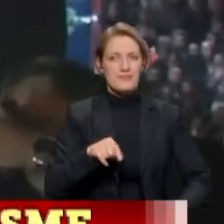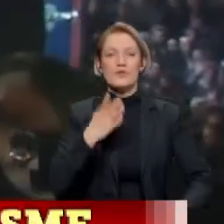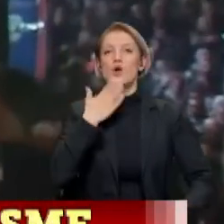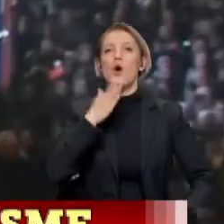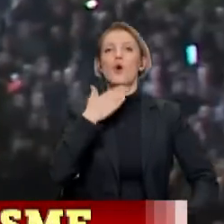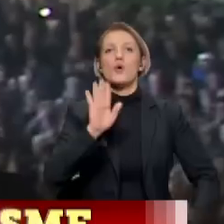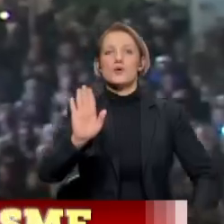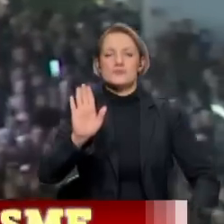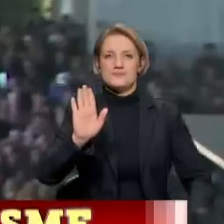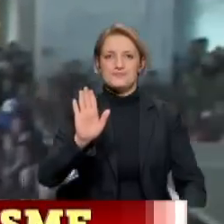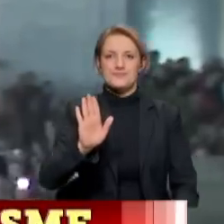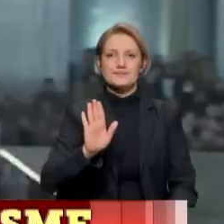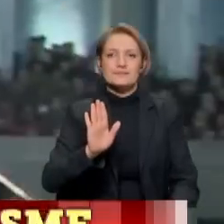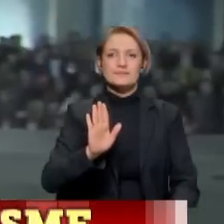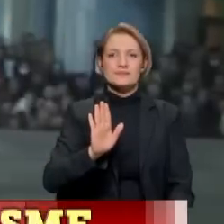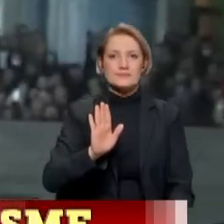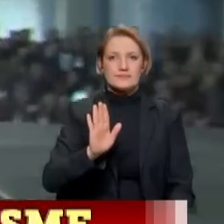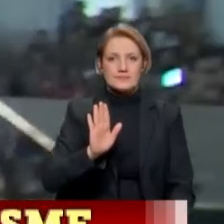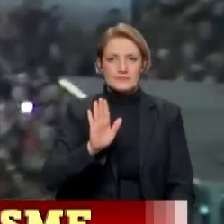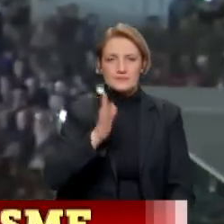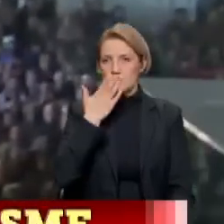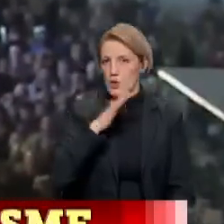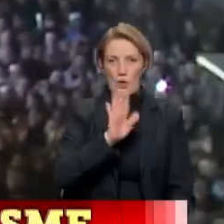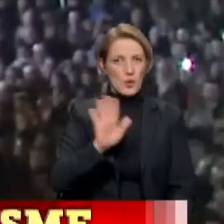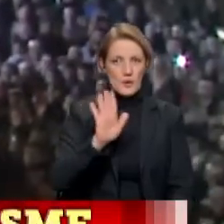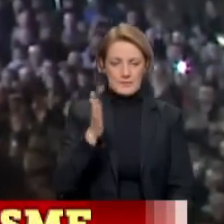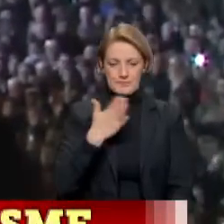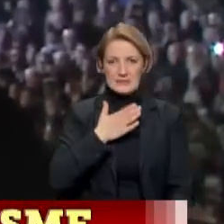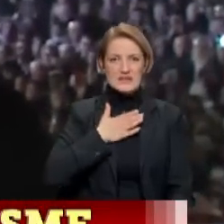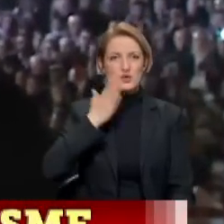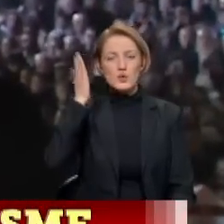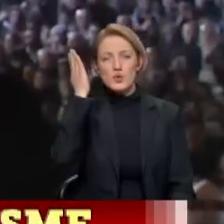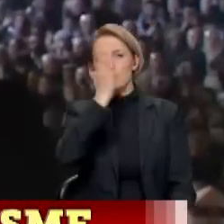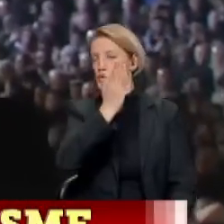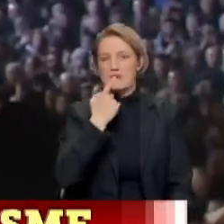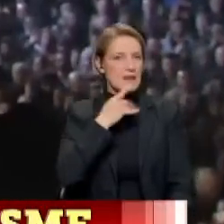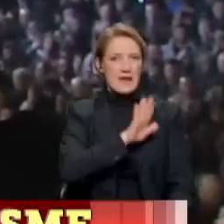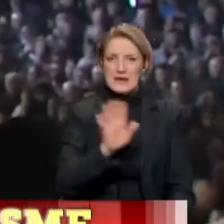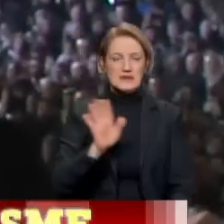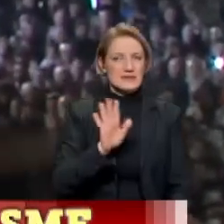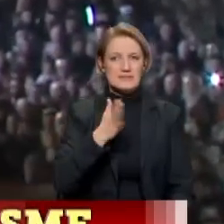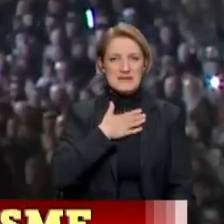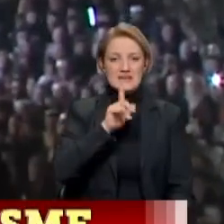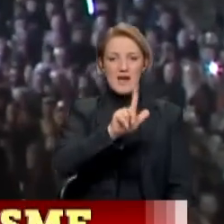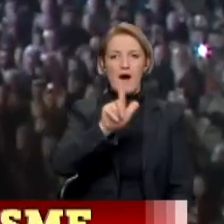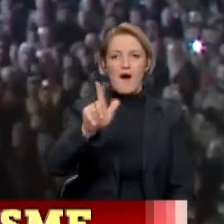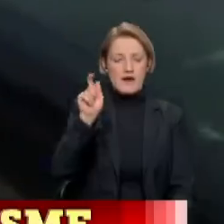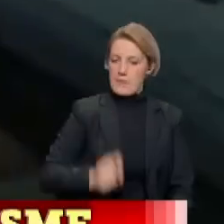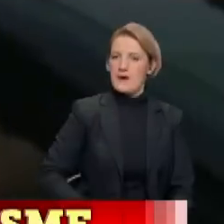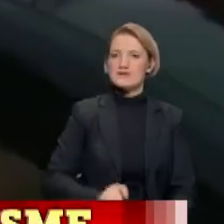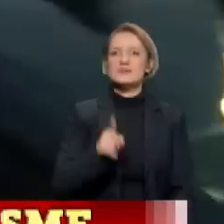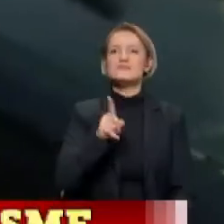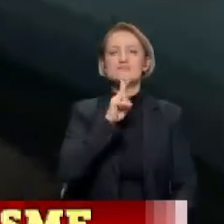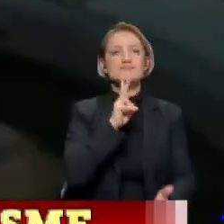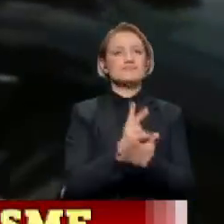Yok yok yok. Yok. Biz yuhlamayız. Biz gereğini yaparız.